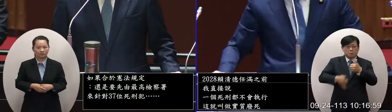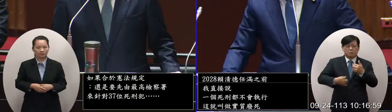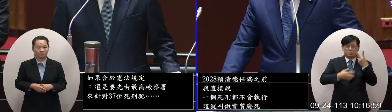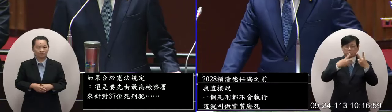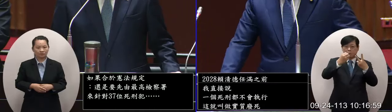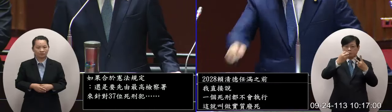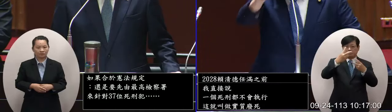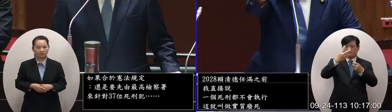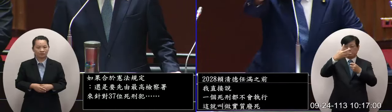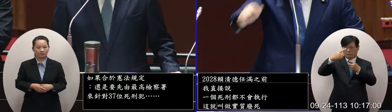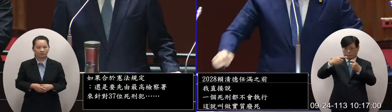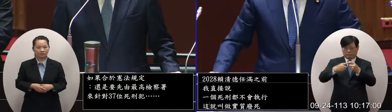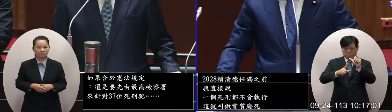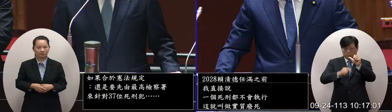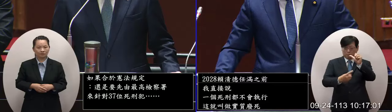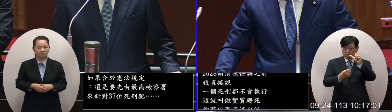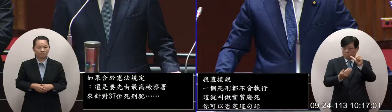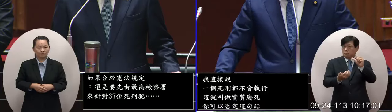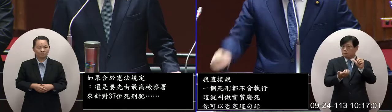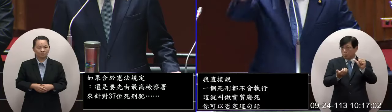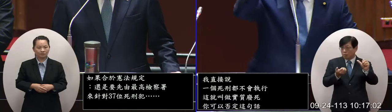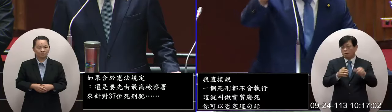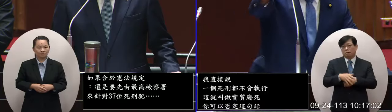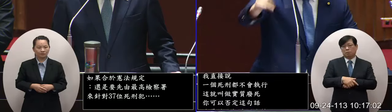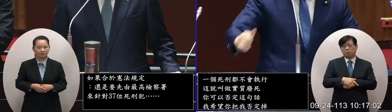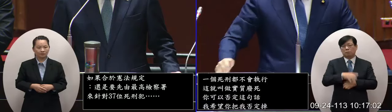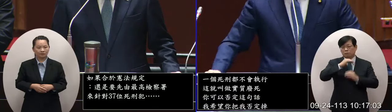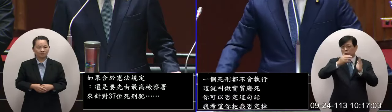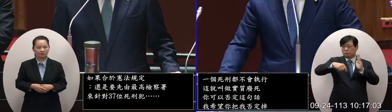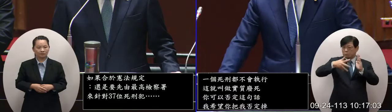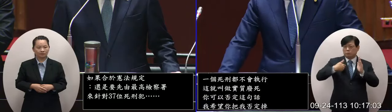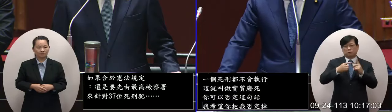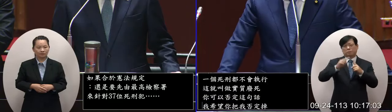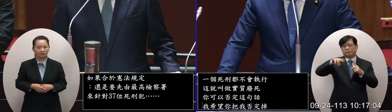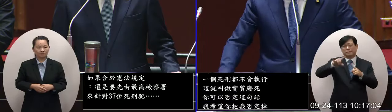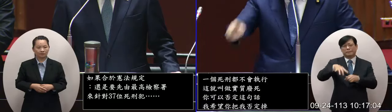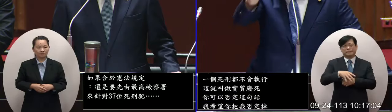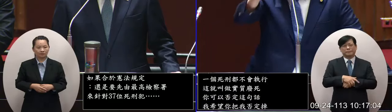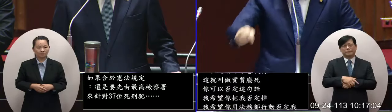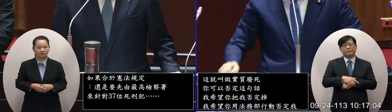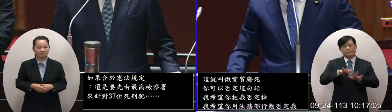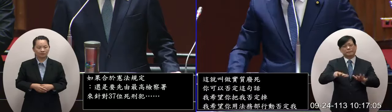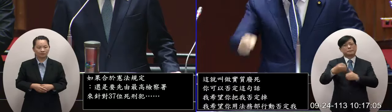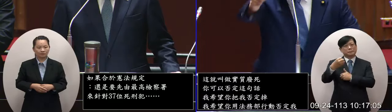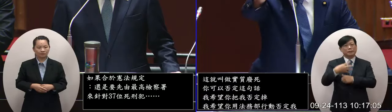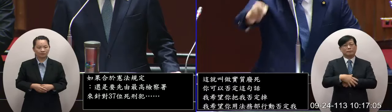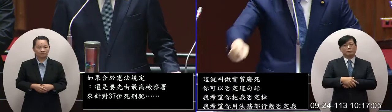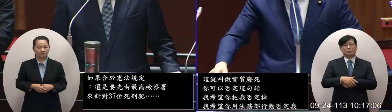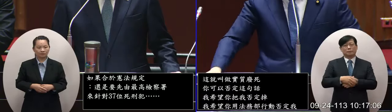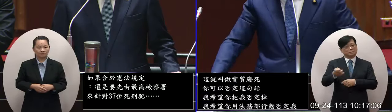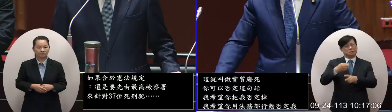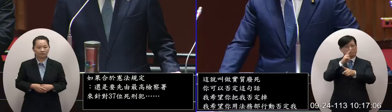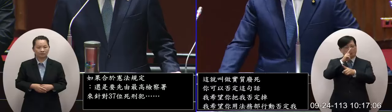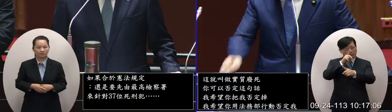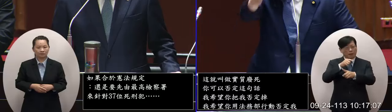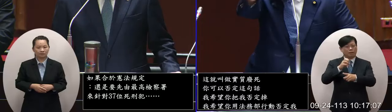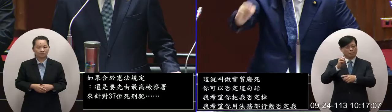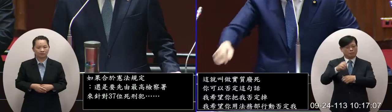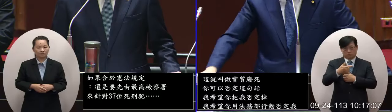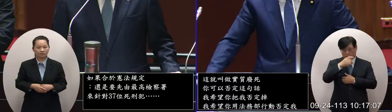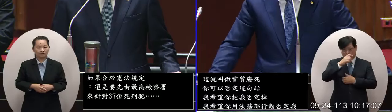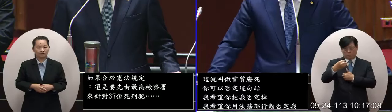5月，这5月19号的时候，我不管卓院长在哪里，今天来跟我讲说罗志强你错了，